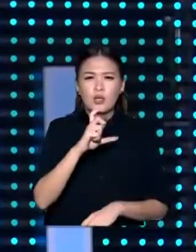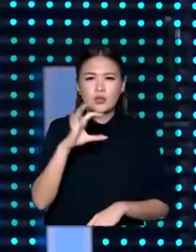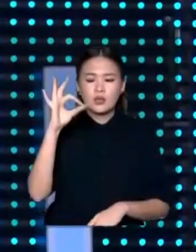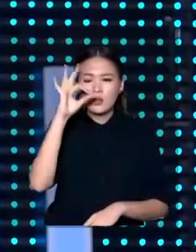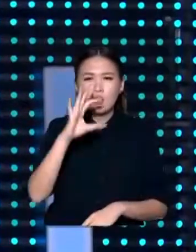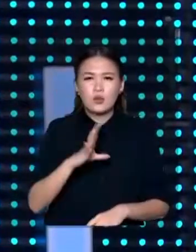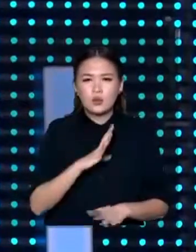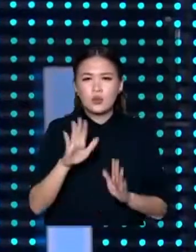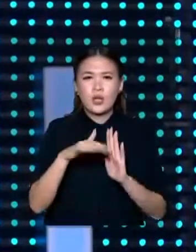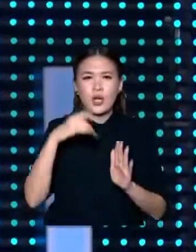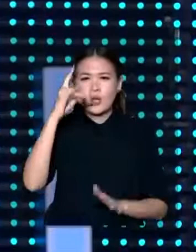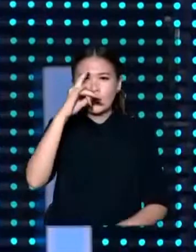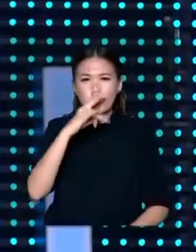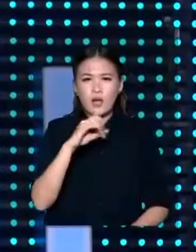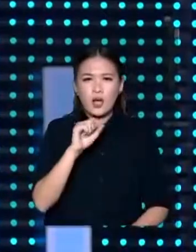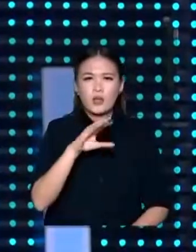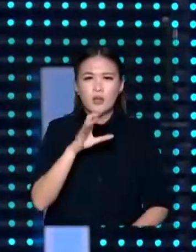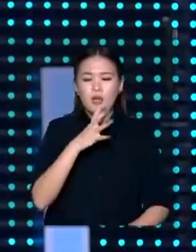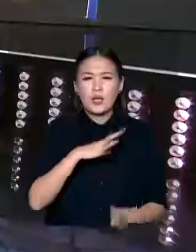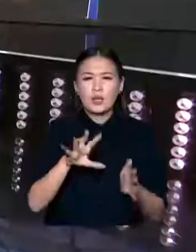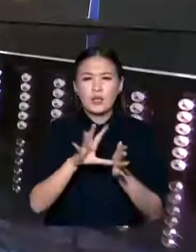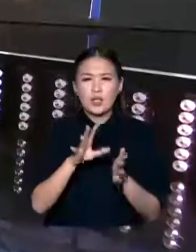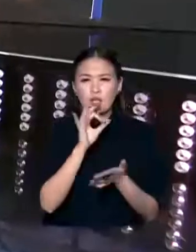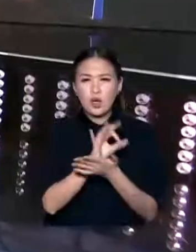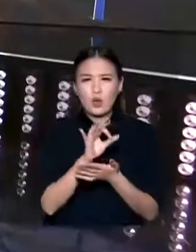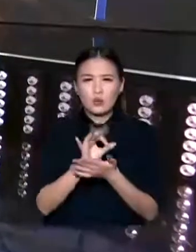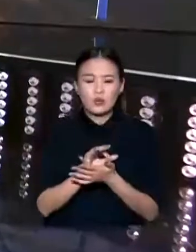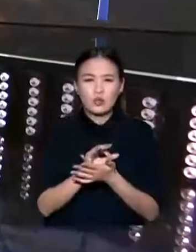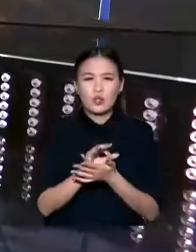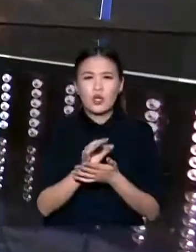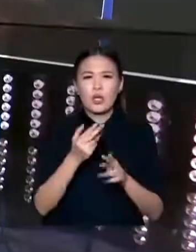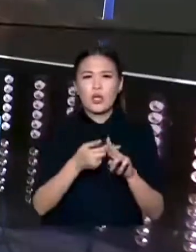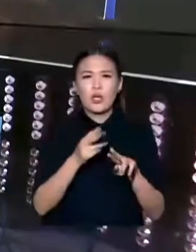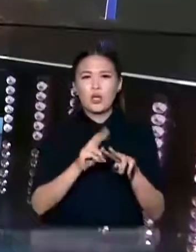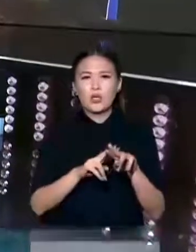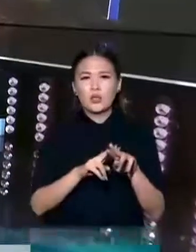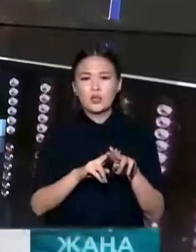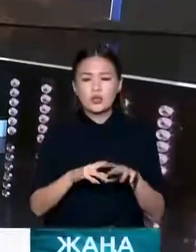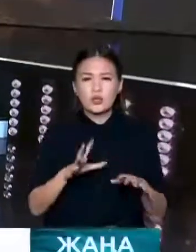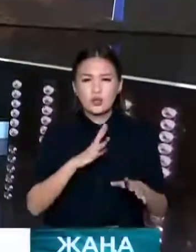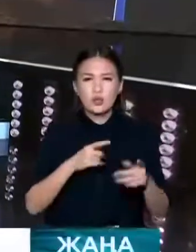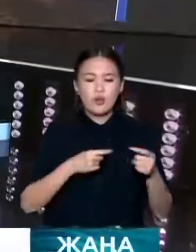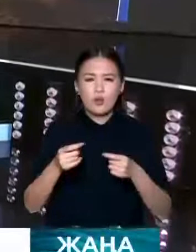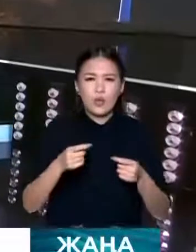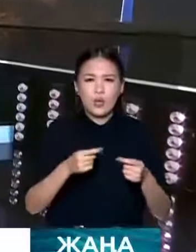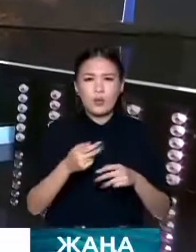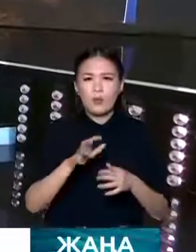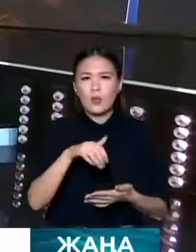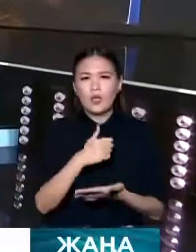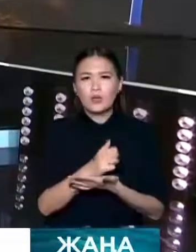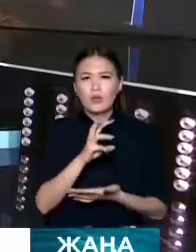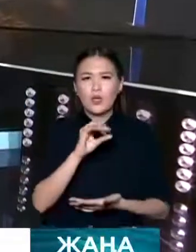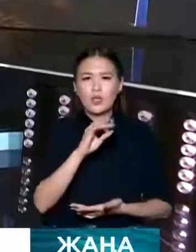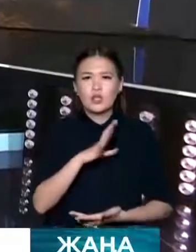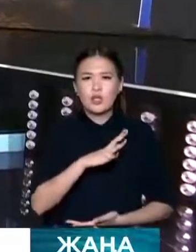үшін студиямызға қазақстандық атом электростанциялары жауапкершілігі шектеулі серіктестігінің жоба басқару жөніндегі бас менеджері Әсет